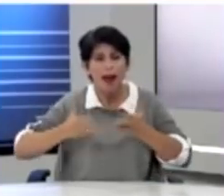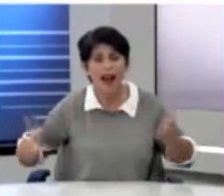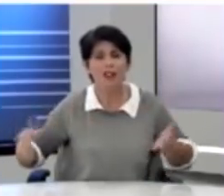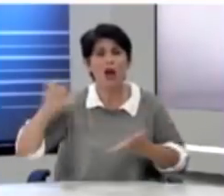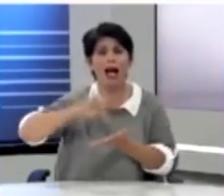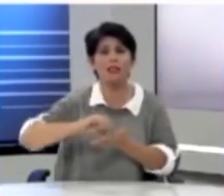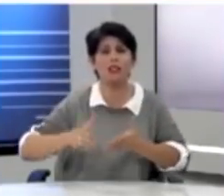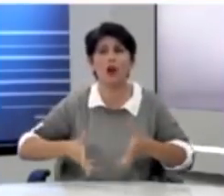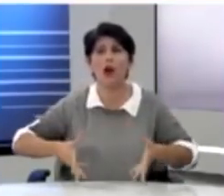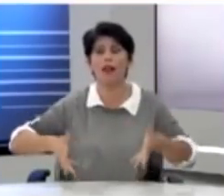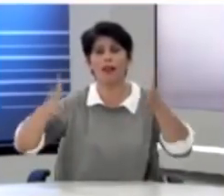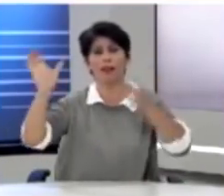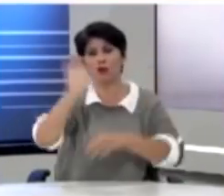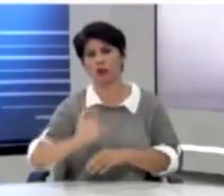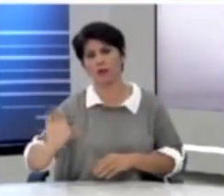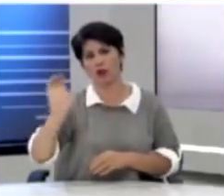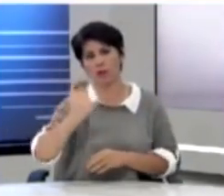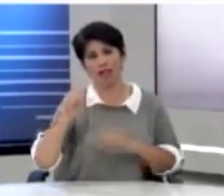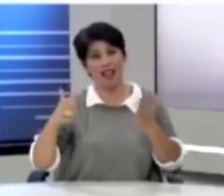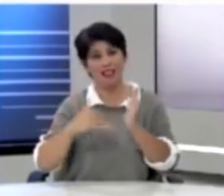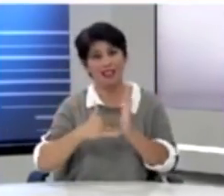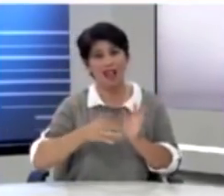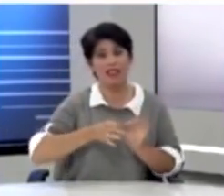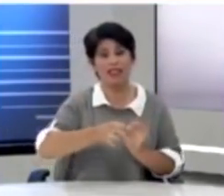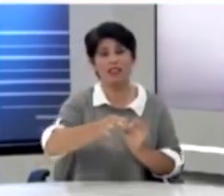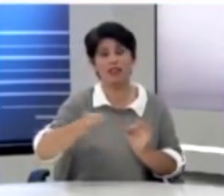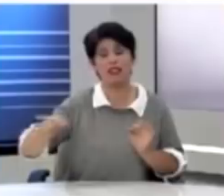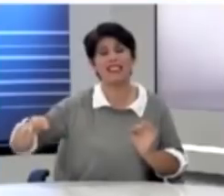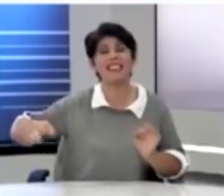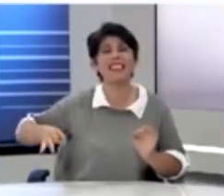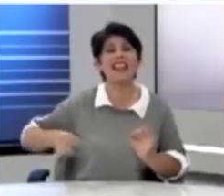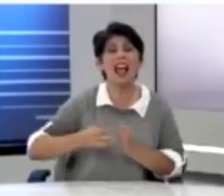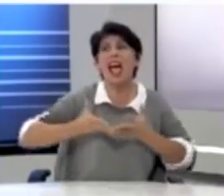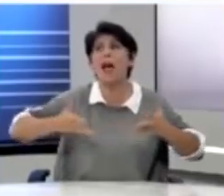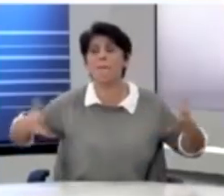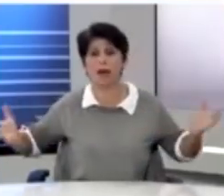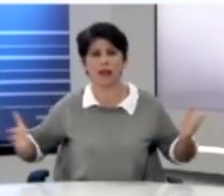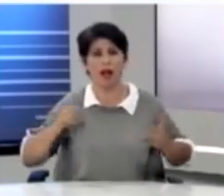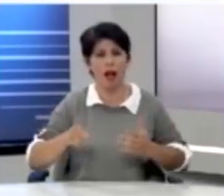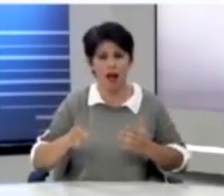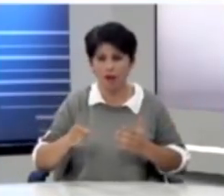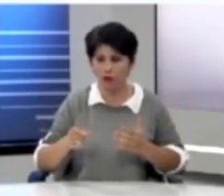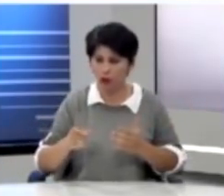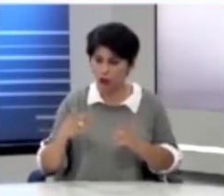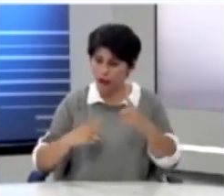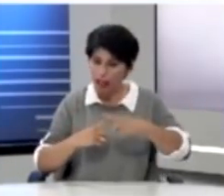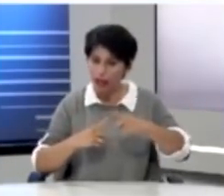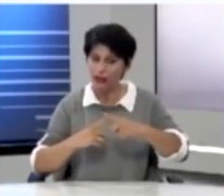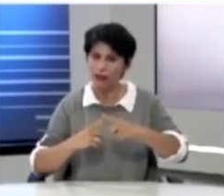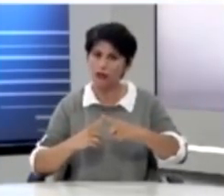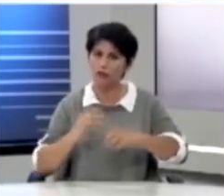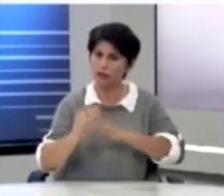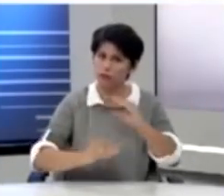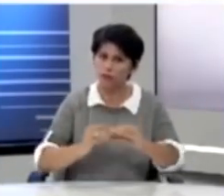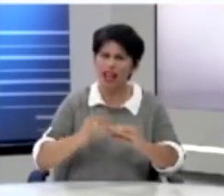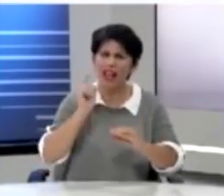Ευρώπη. Αλήθεια, πιστεύετε πως μια σύνθετη τεχνική εγκατάσταση